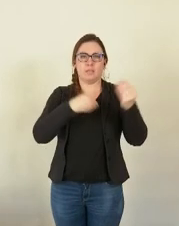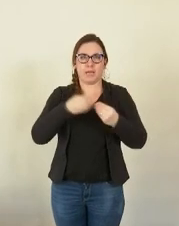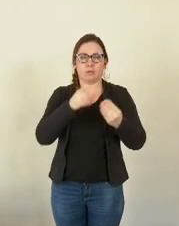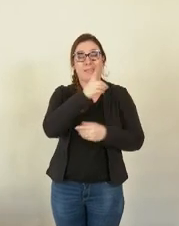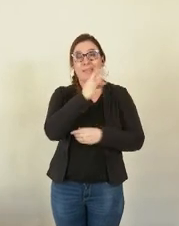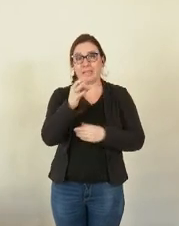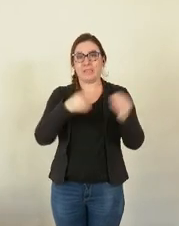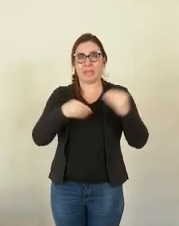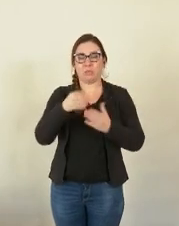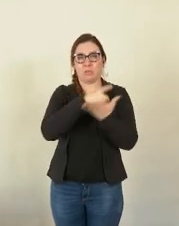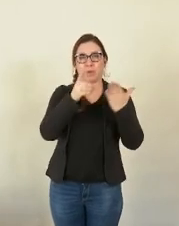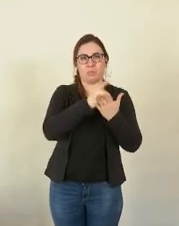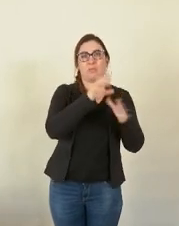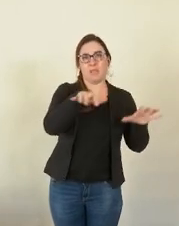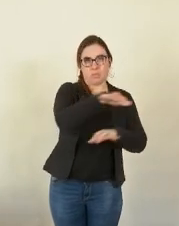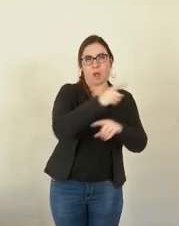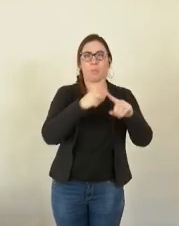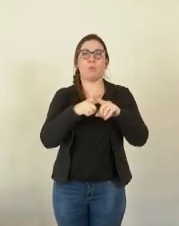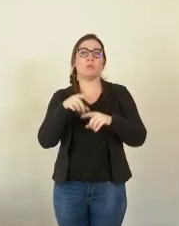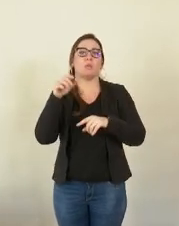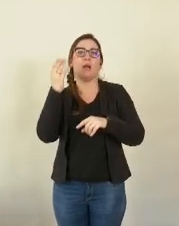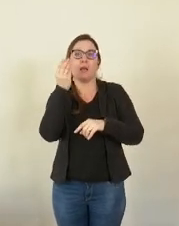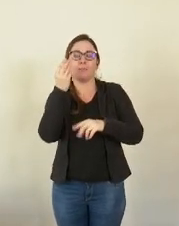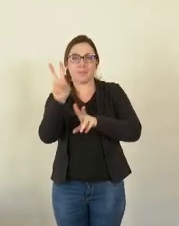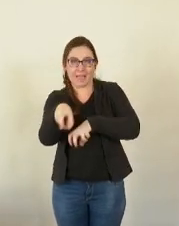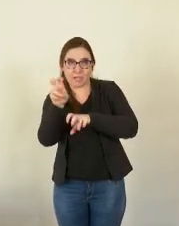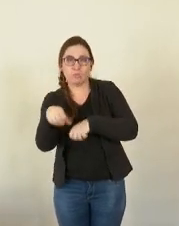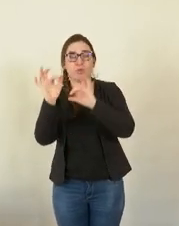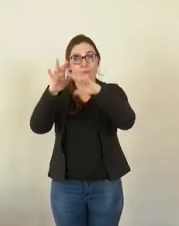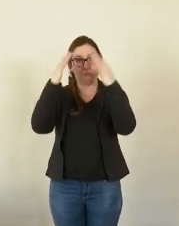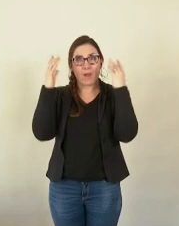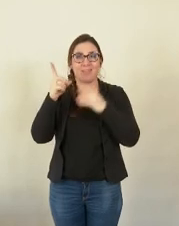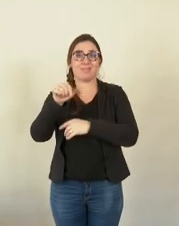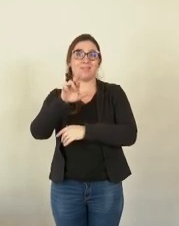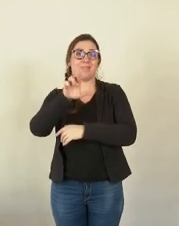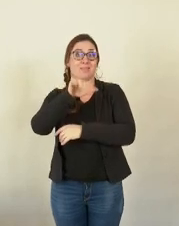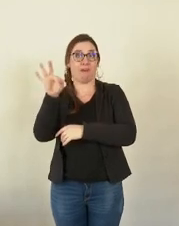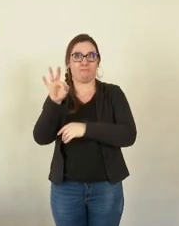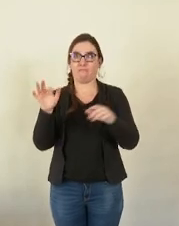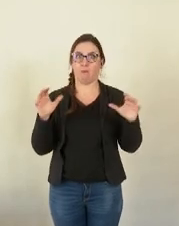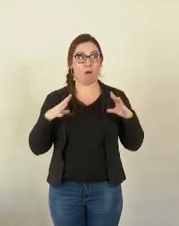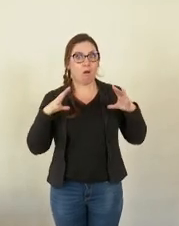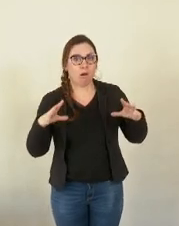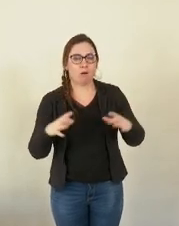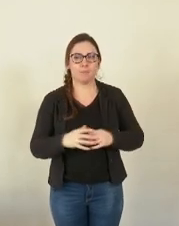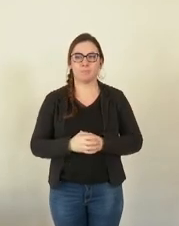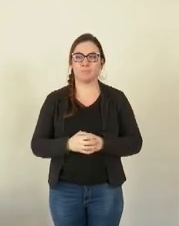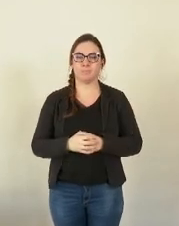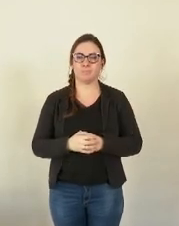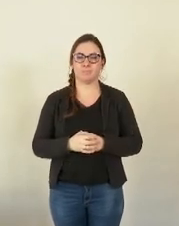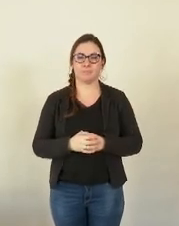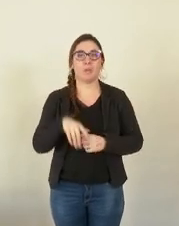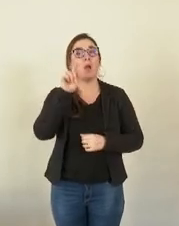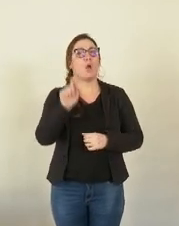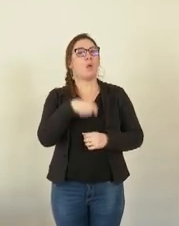la DDT et la Direction Régionale de l'Alimentation de l'Agriculture et de la forêt la DRAF bien sûr tout n'est pas